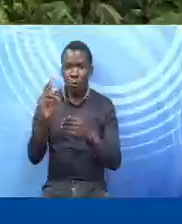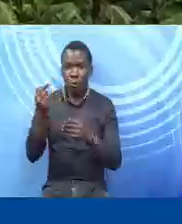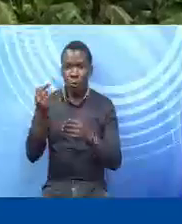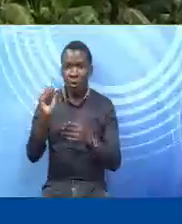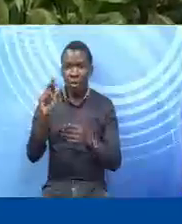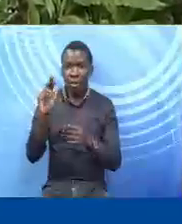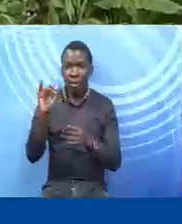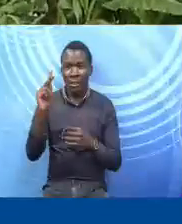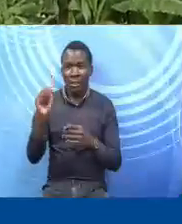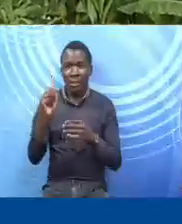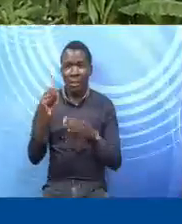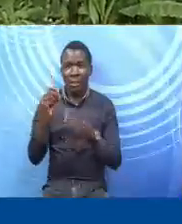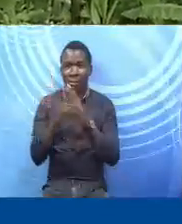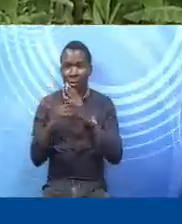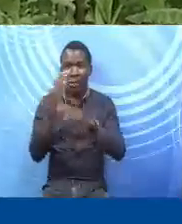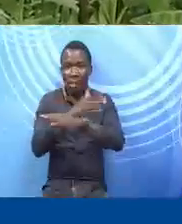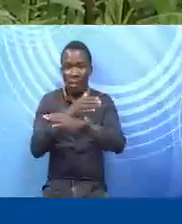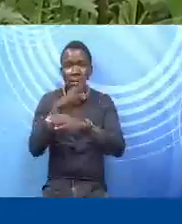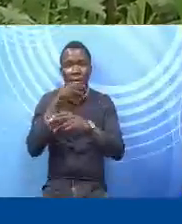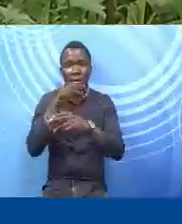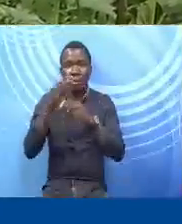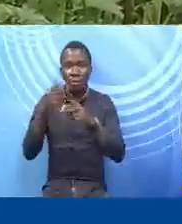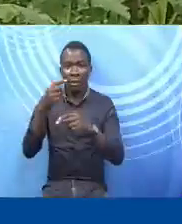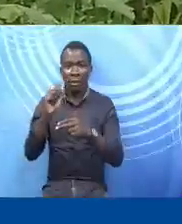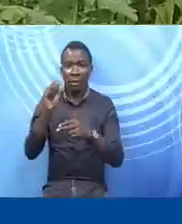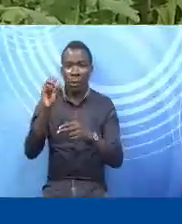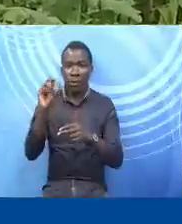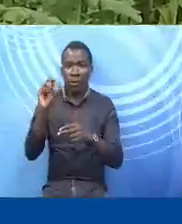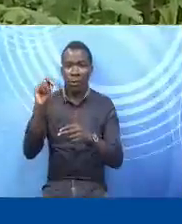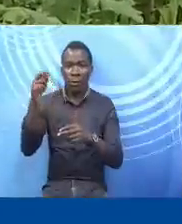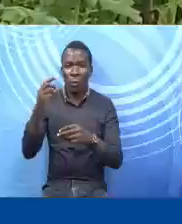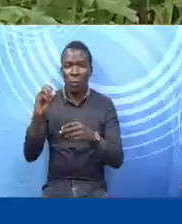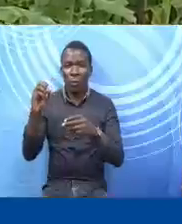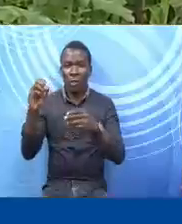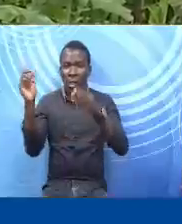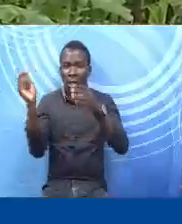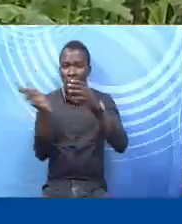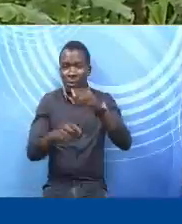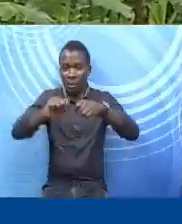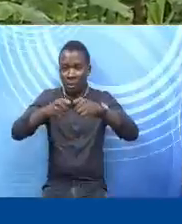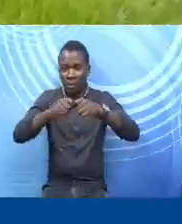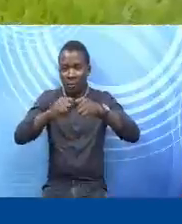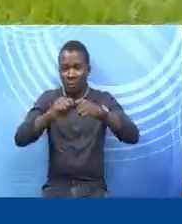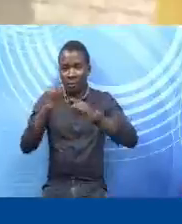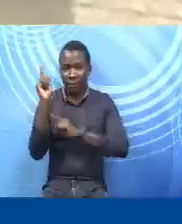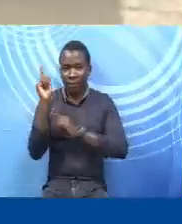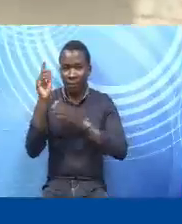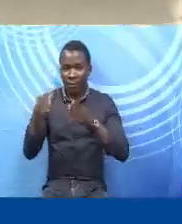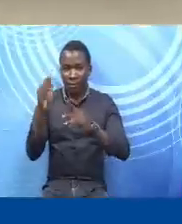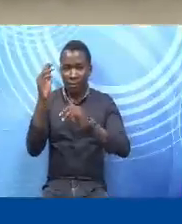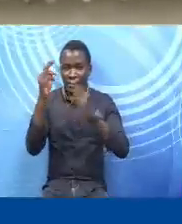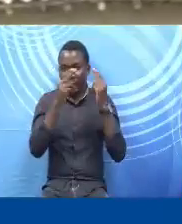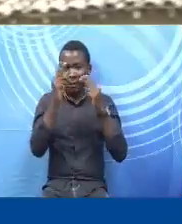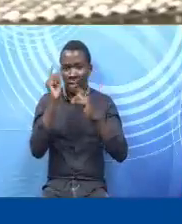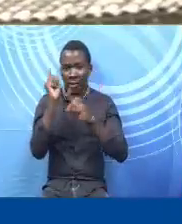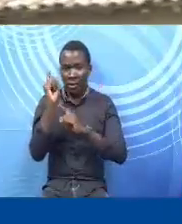karere ka Kamonyi umugabo uzwi ku izina rya Gasongo yakubiswe ferabeto n'umuzamu urinda imodoka harakomereka bikomeye naho